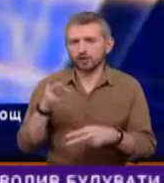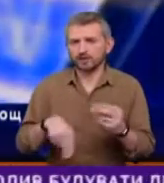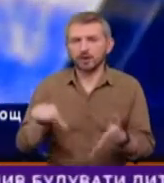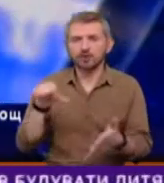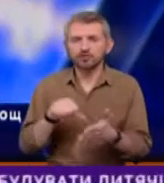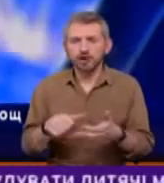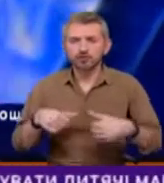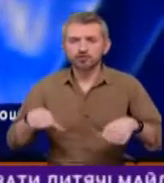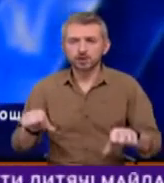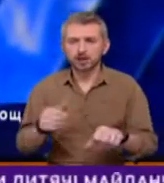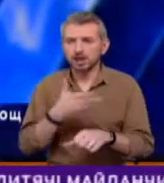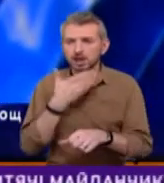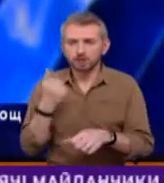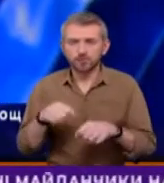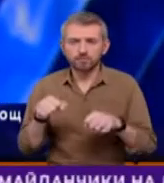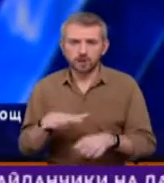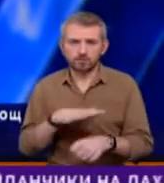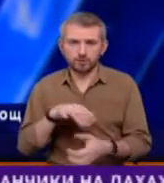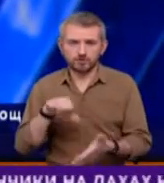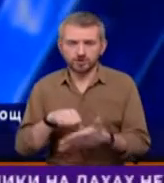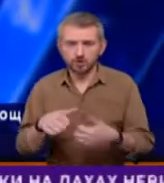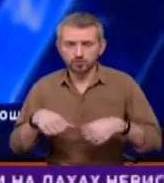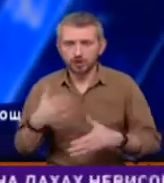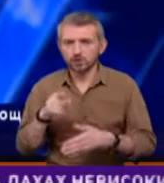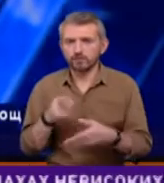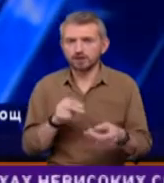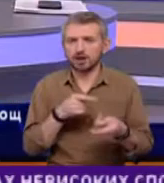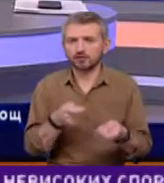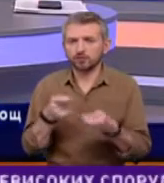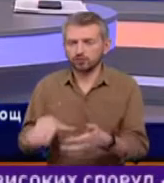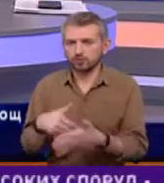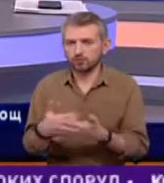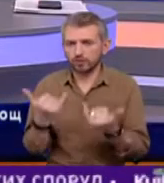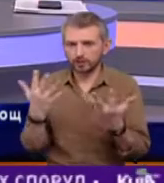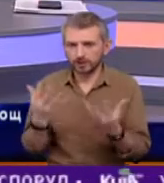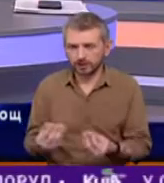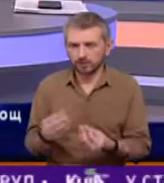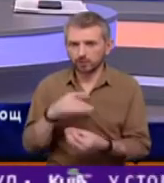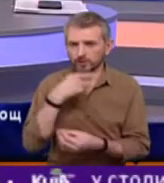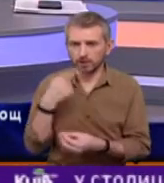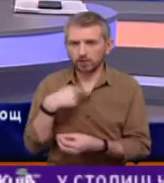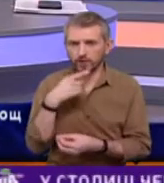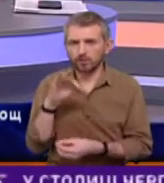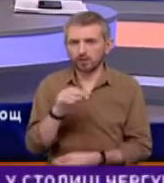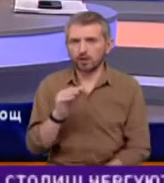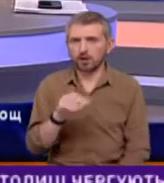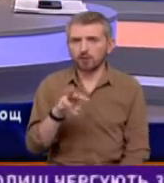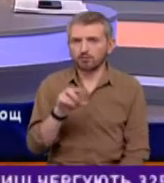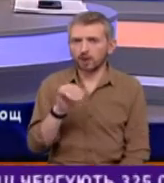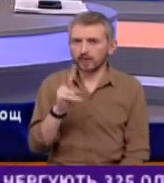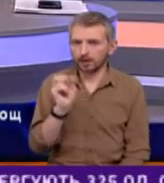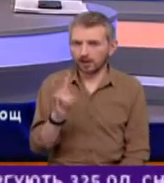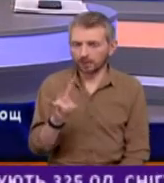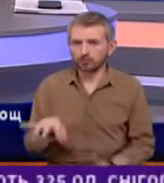не мав права їздити. Взагалі не мав права бути членом журі, якщо він гастролює по сьогоднішній день в Росії. Я говорю про манекена. Но, чоловіка у них, до речі.